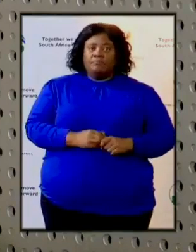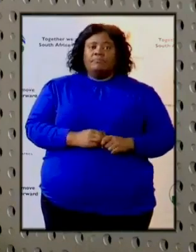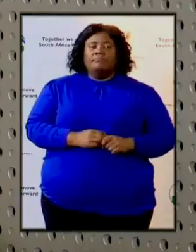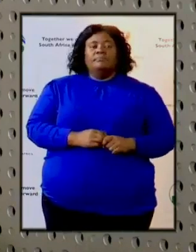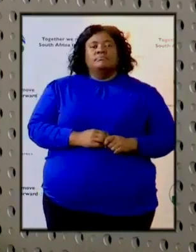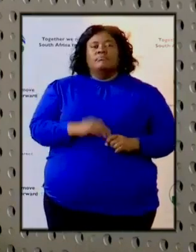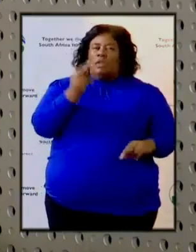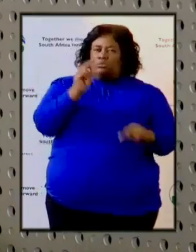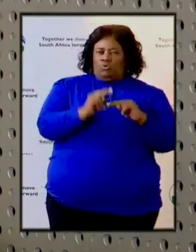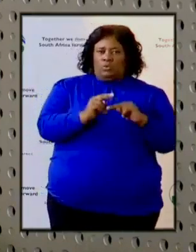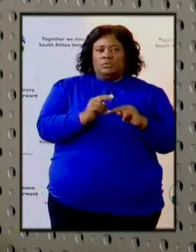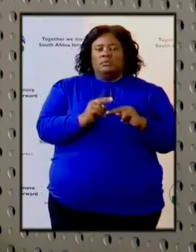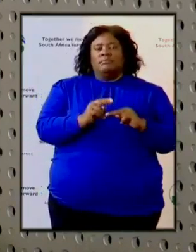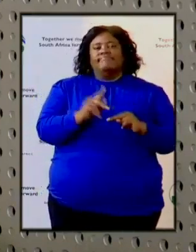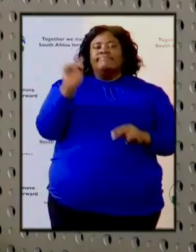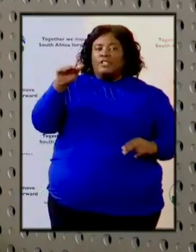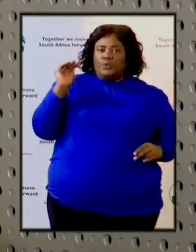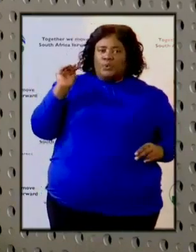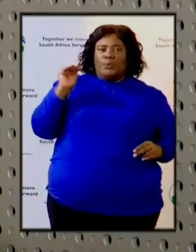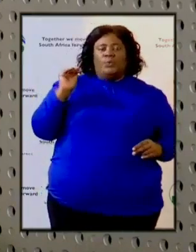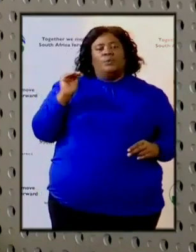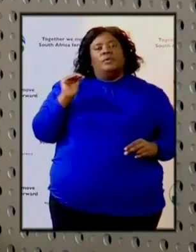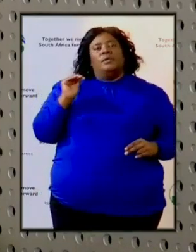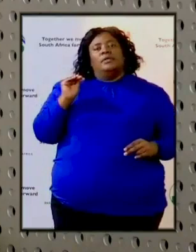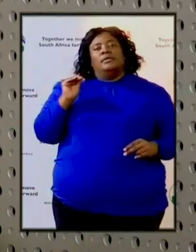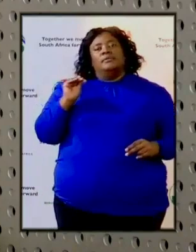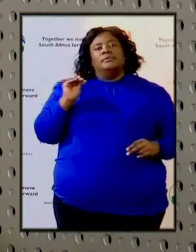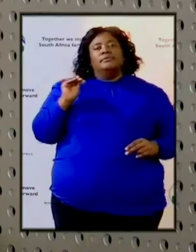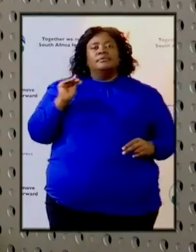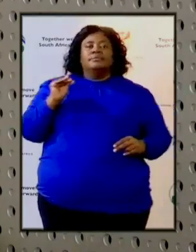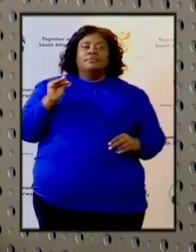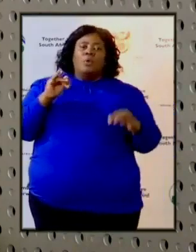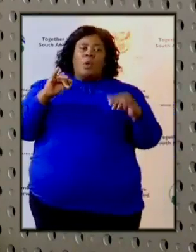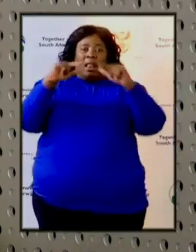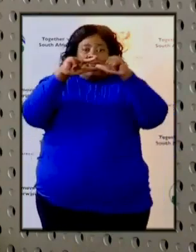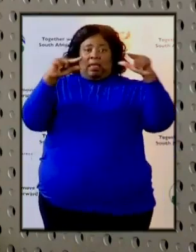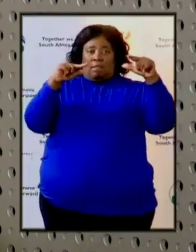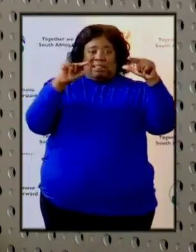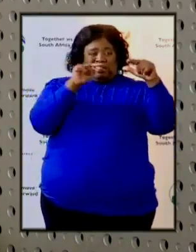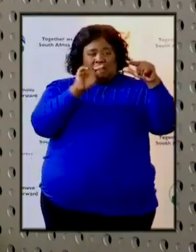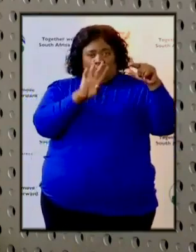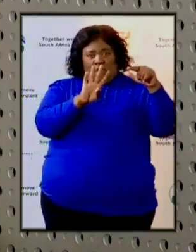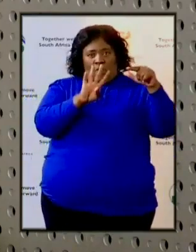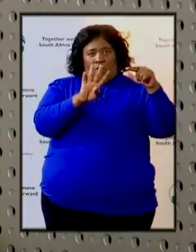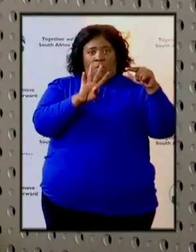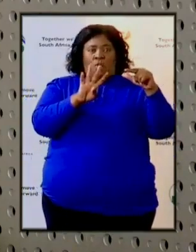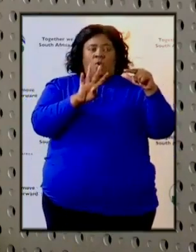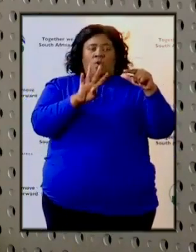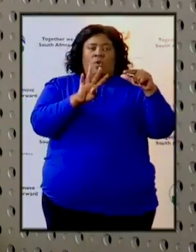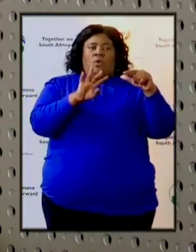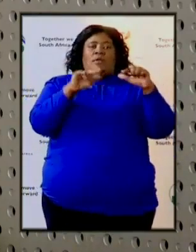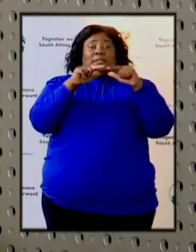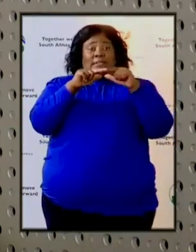briefly in Zulu that level 4 is Gaba